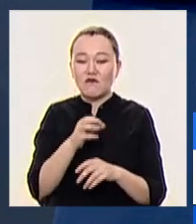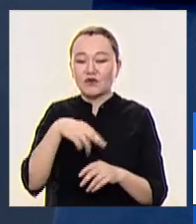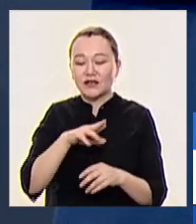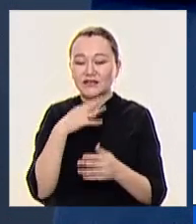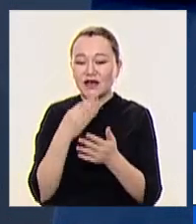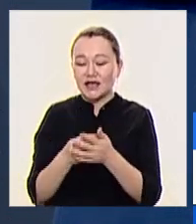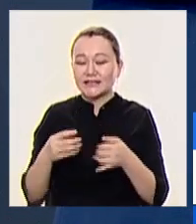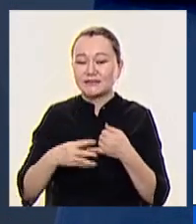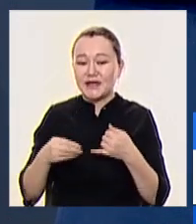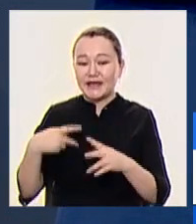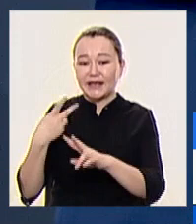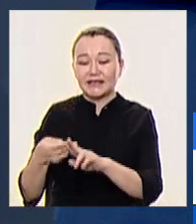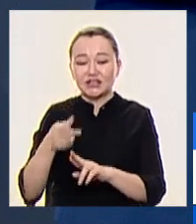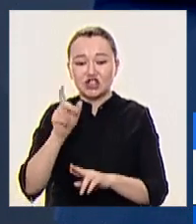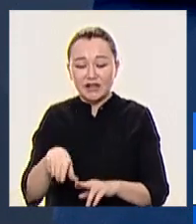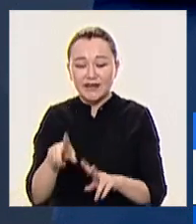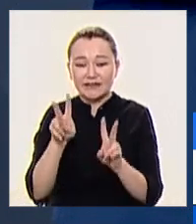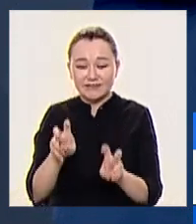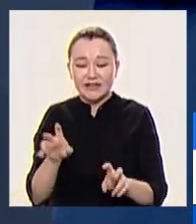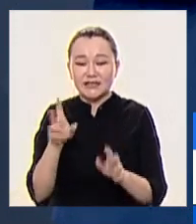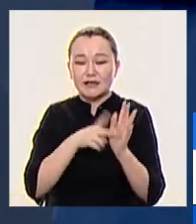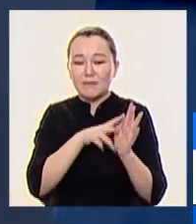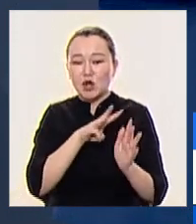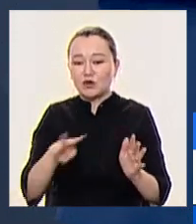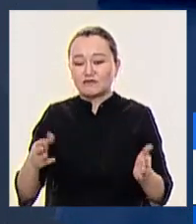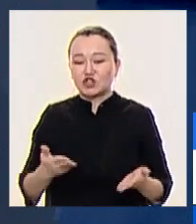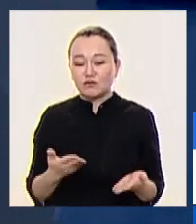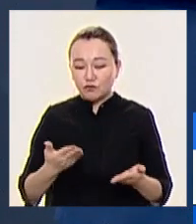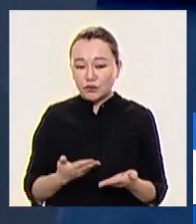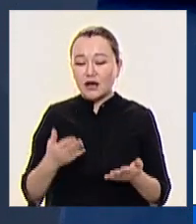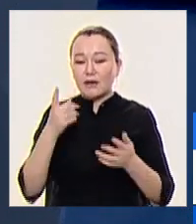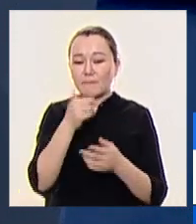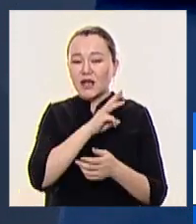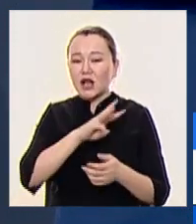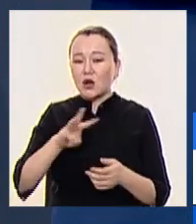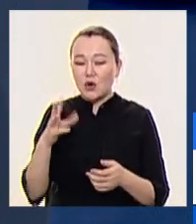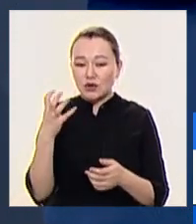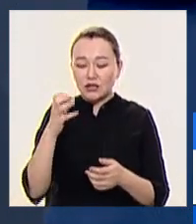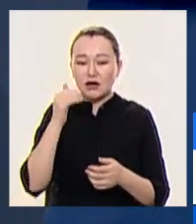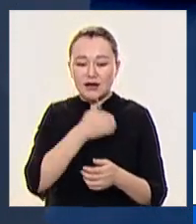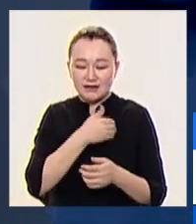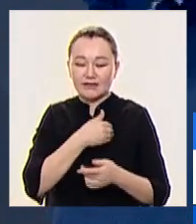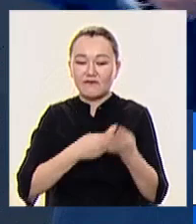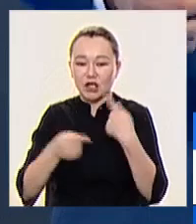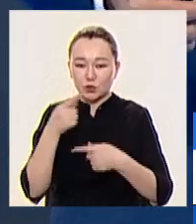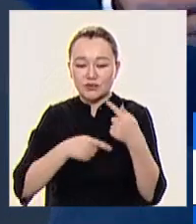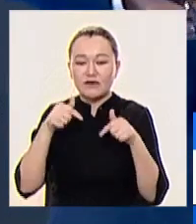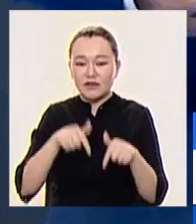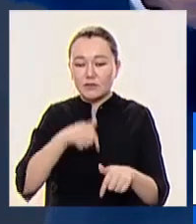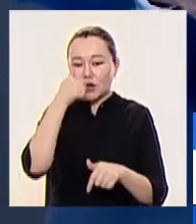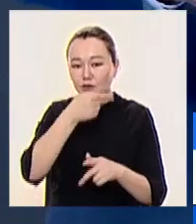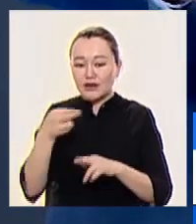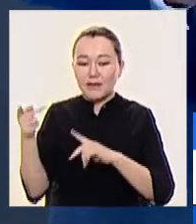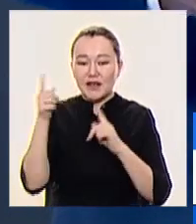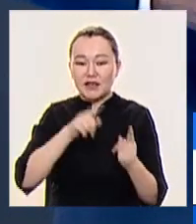«Отандастар», сегодня за рубежом проживают около 7 миллионов казахов. Из них 1,5 миллиона хотят вернуться. В этом году для